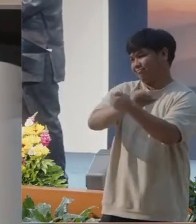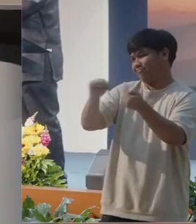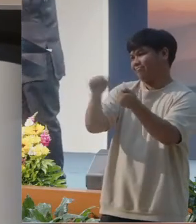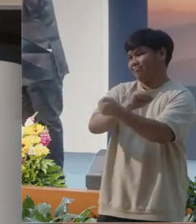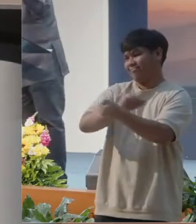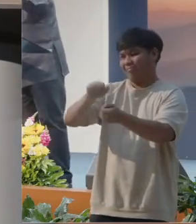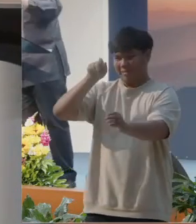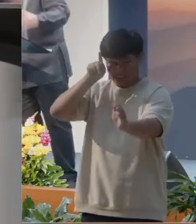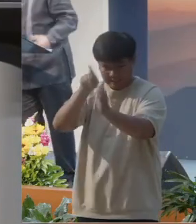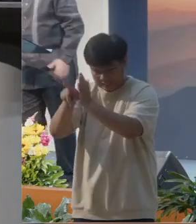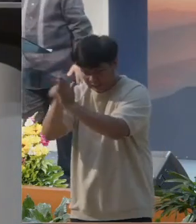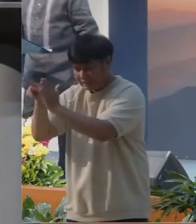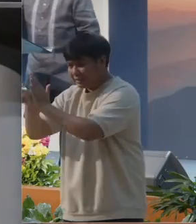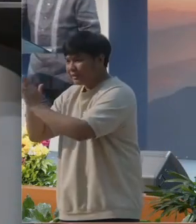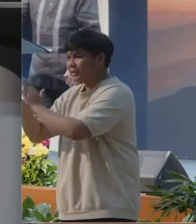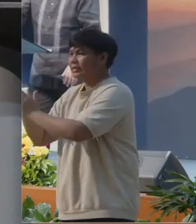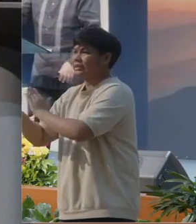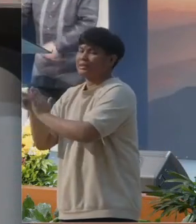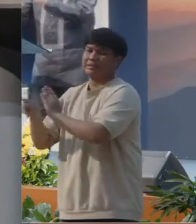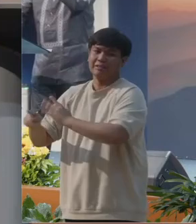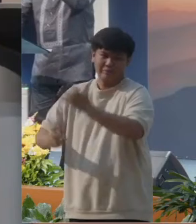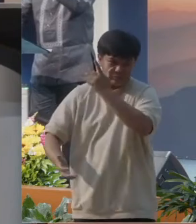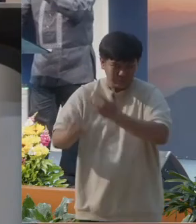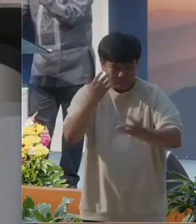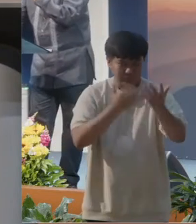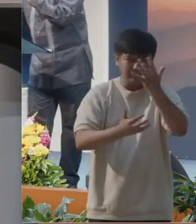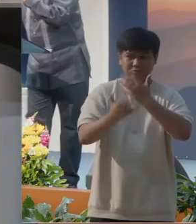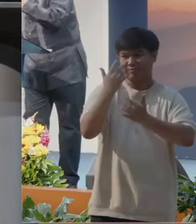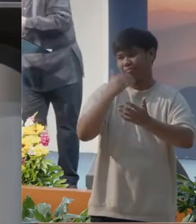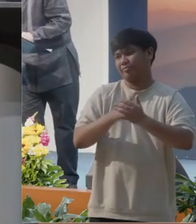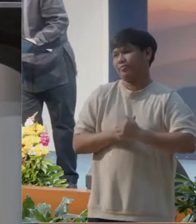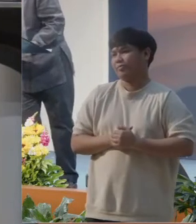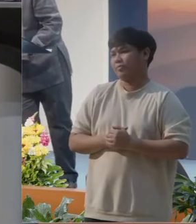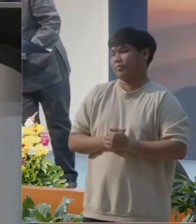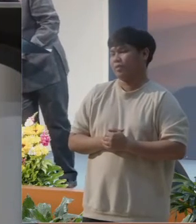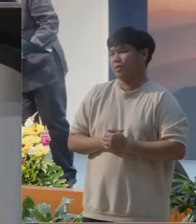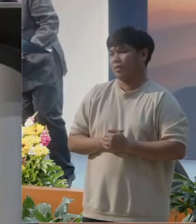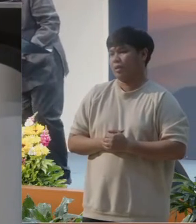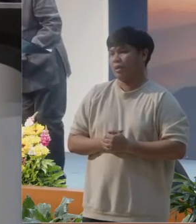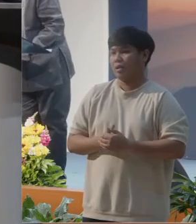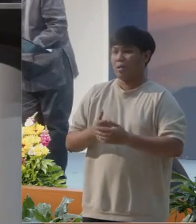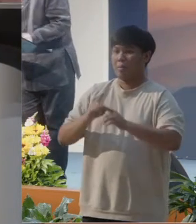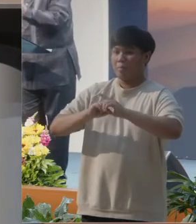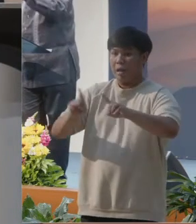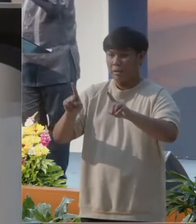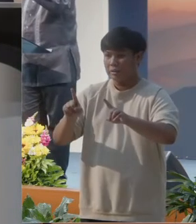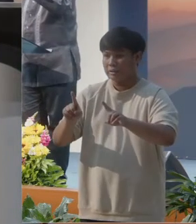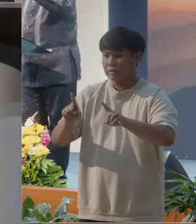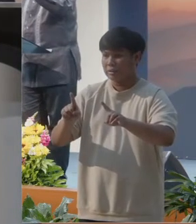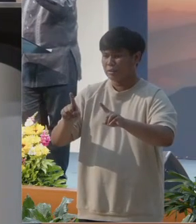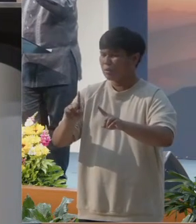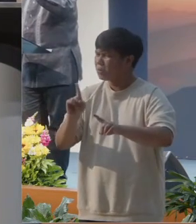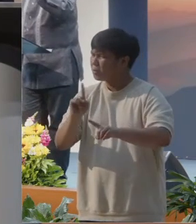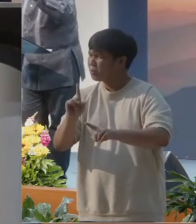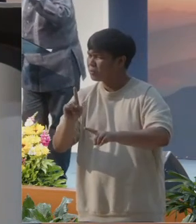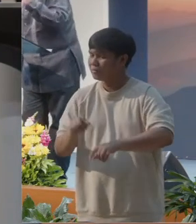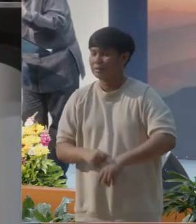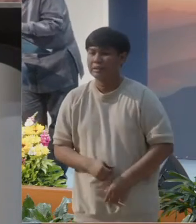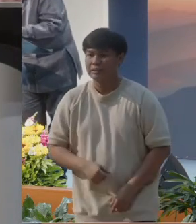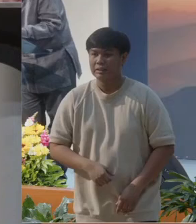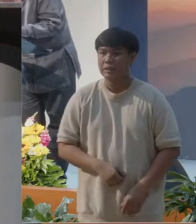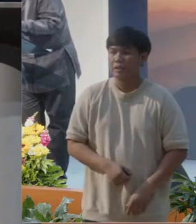ng Jericho, yun din ang iyong gagawin. Ito lang, sabi sa kahuli-hulihan, only